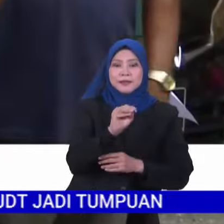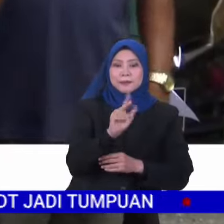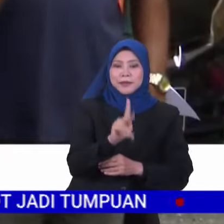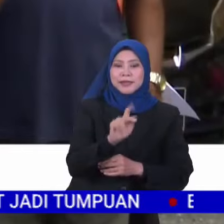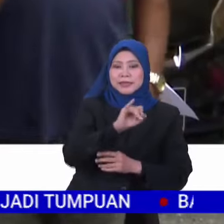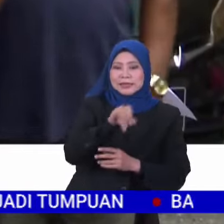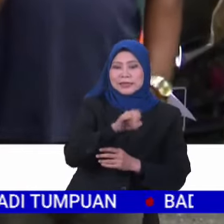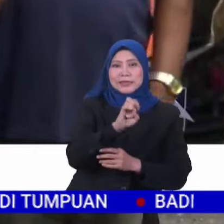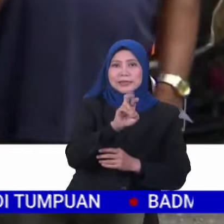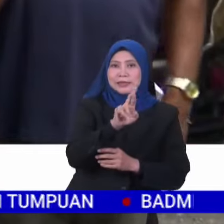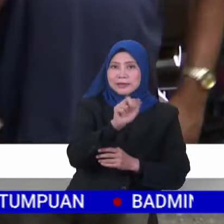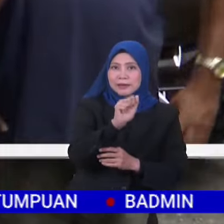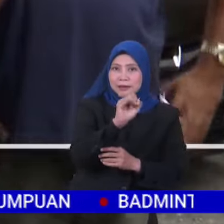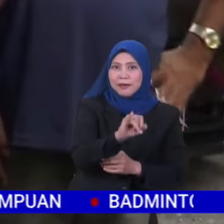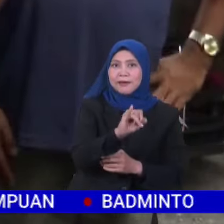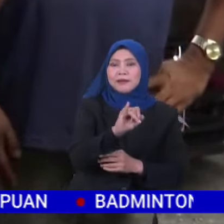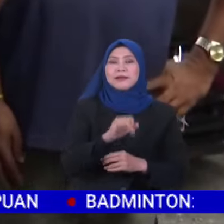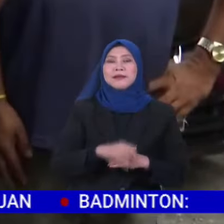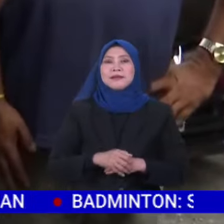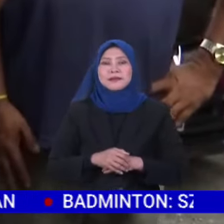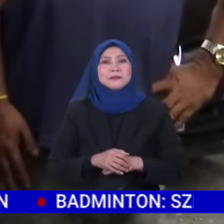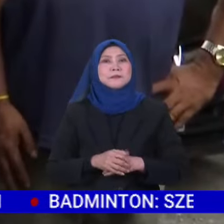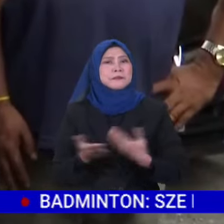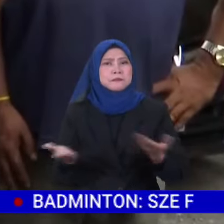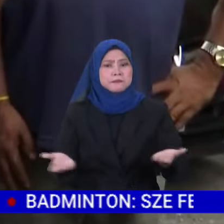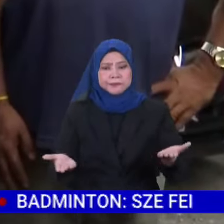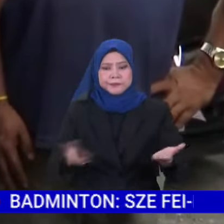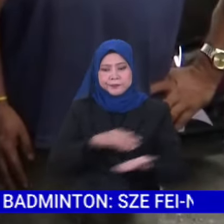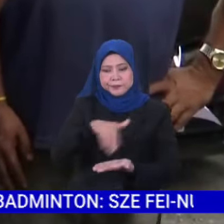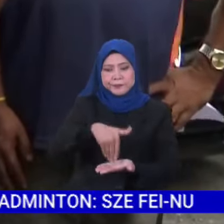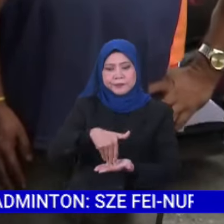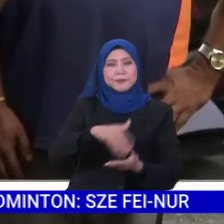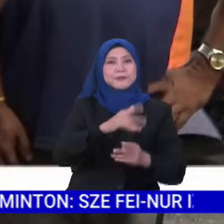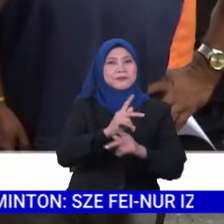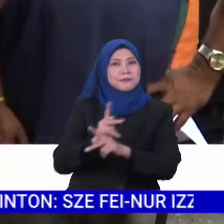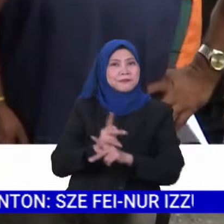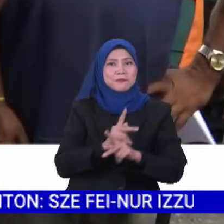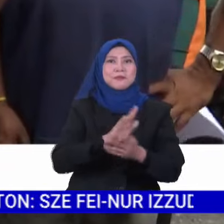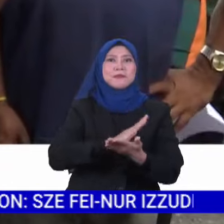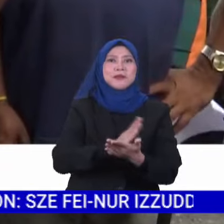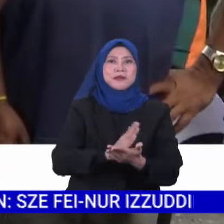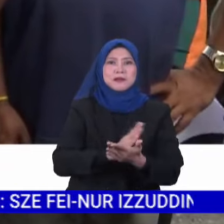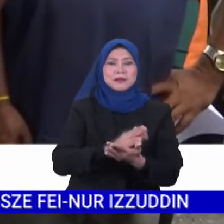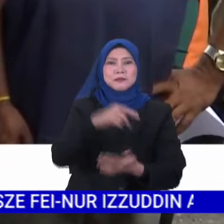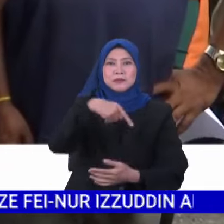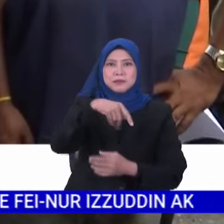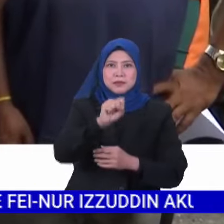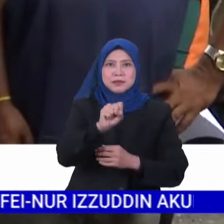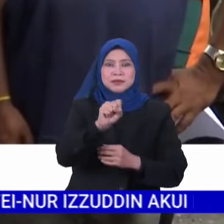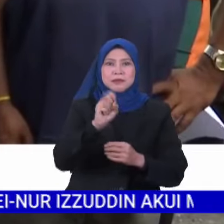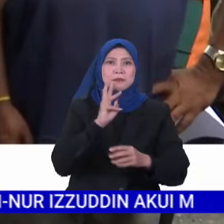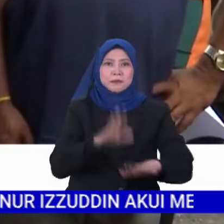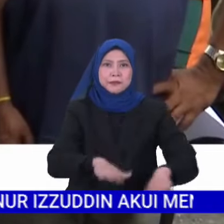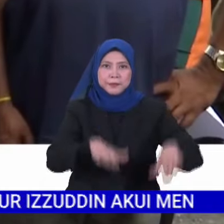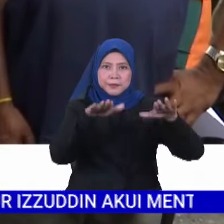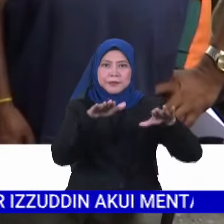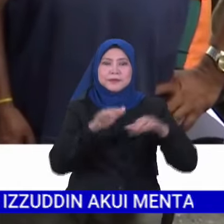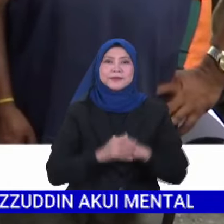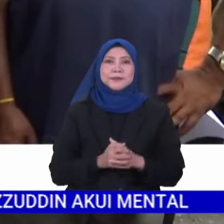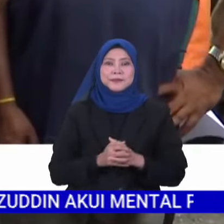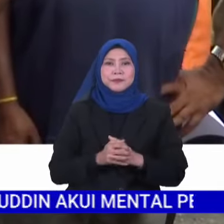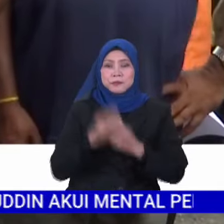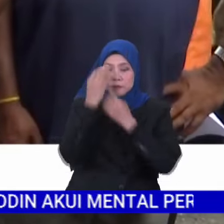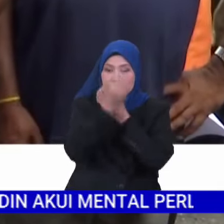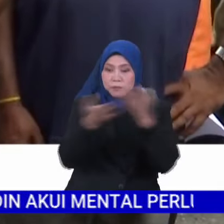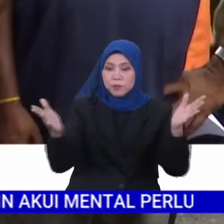Jay dimana disini itu roda dijadikan sebagai pusat pembinaan sementara bangsa banjir dan untuk makluman seperti yang diketahui